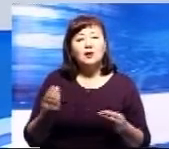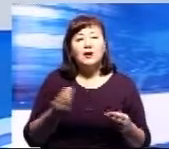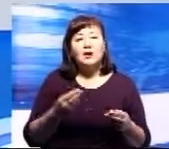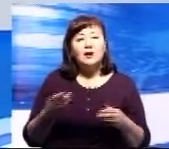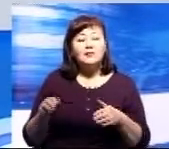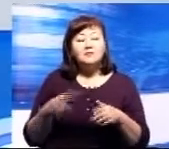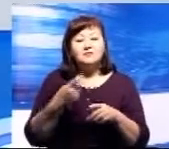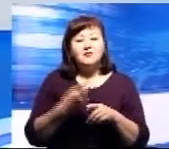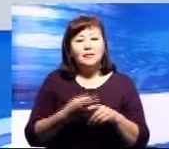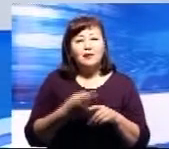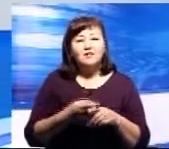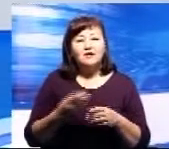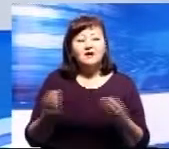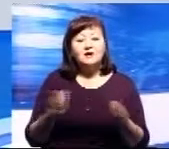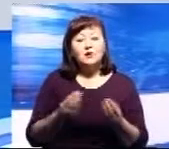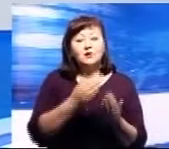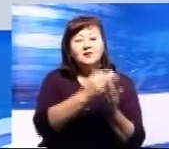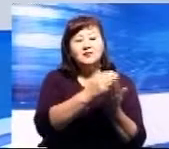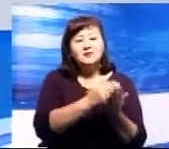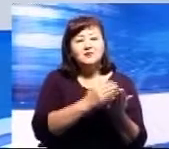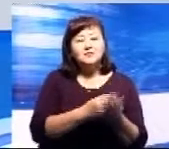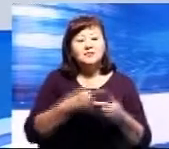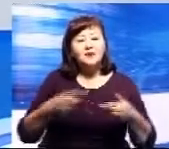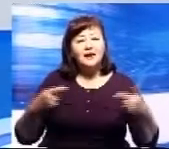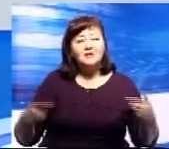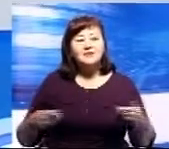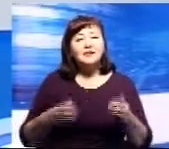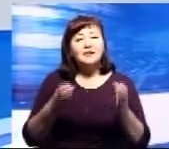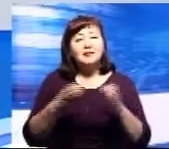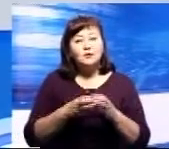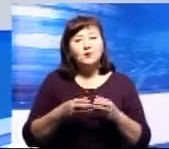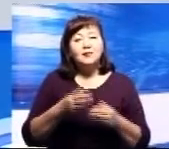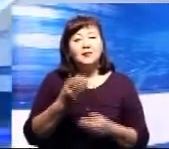установлению размеров и определению перечня отдельных категорий нуждающихся